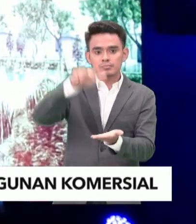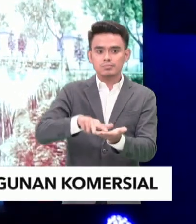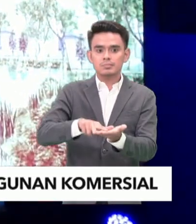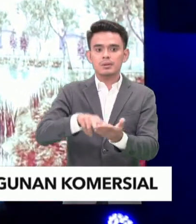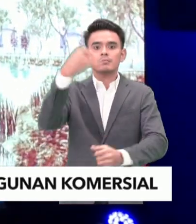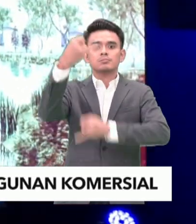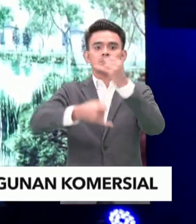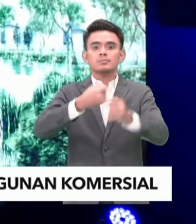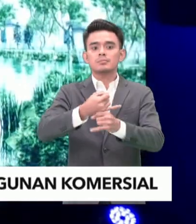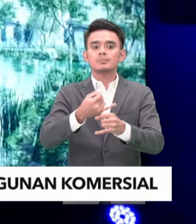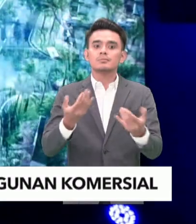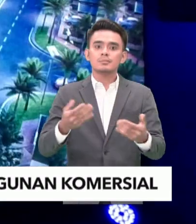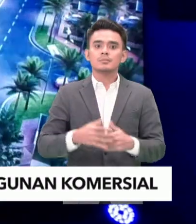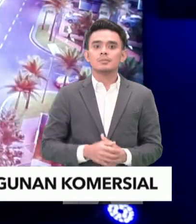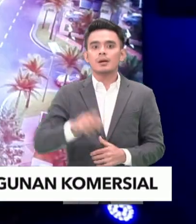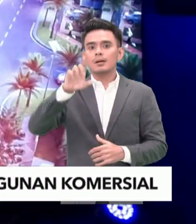antar bangsa